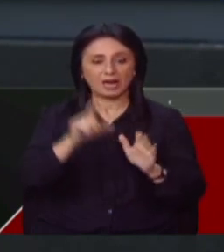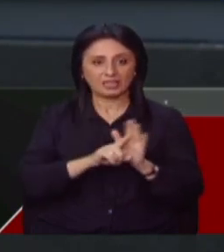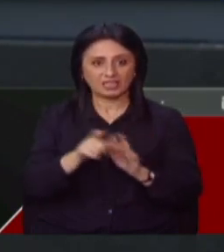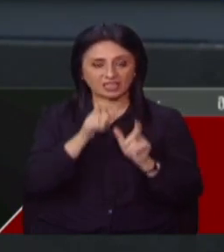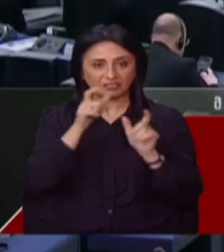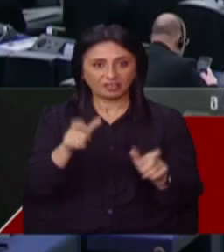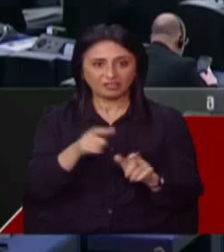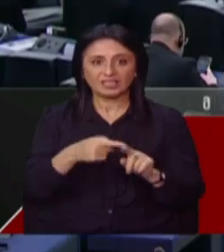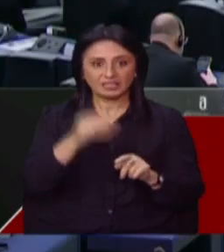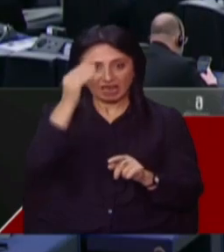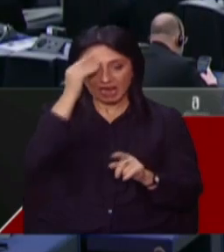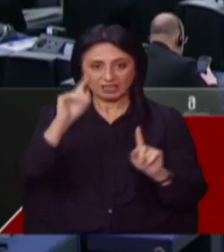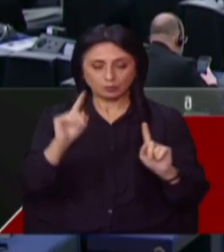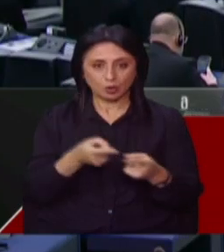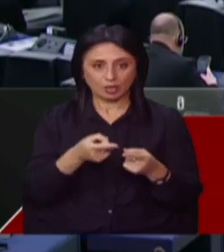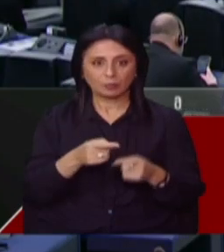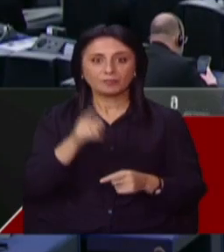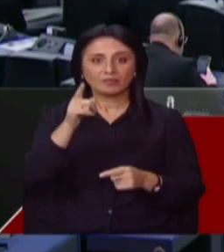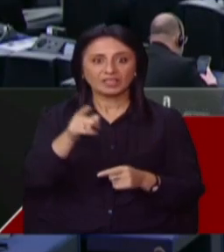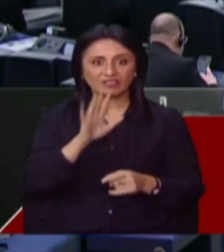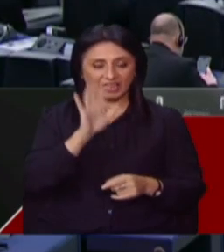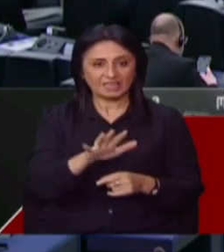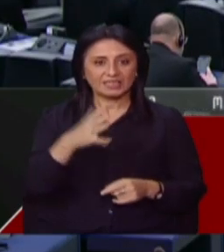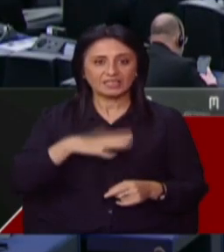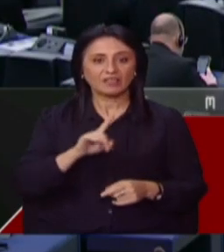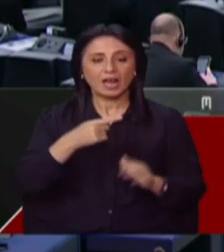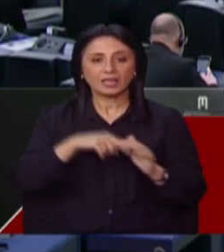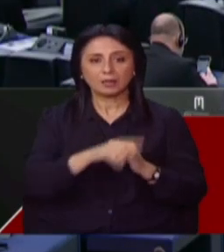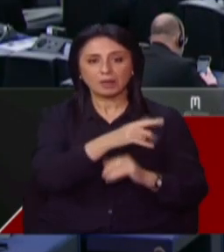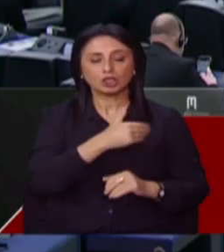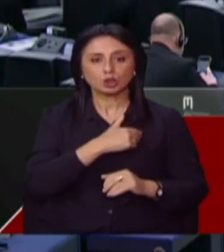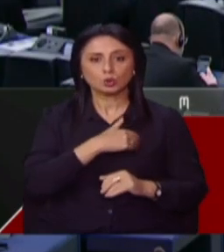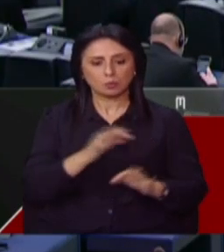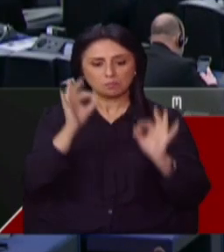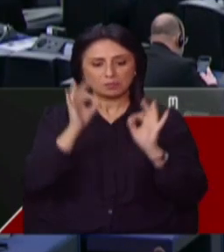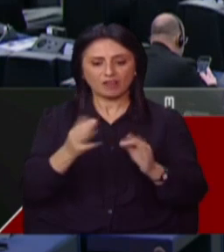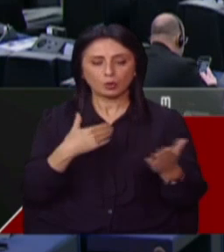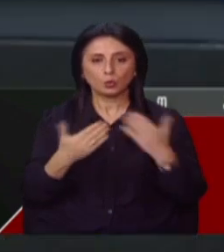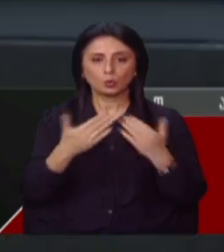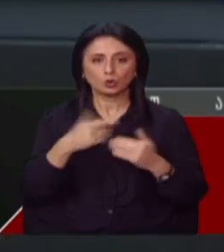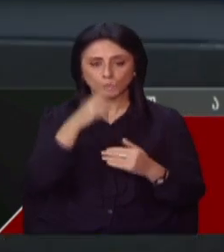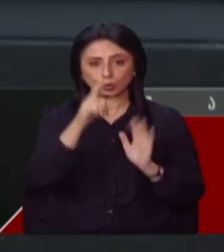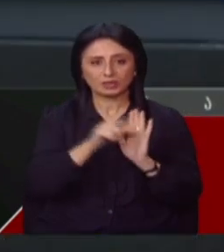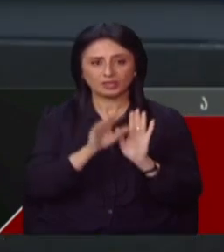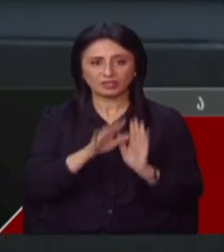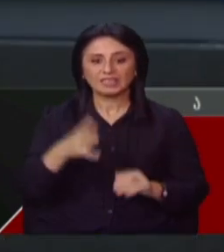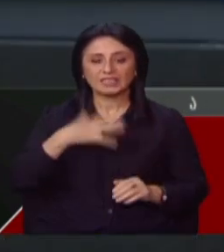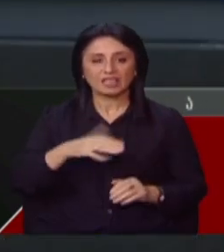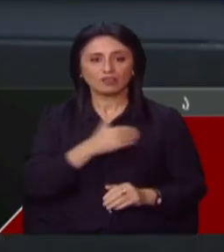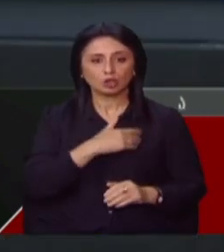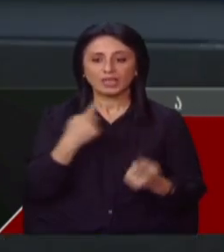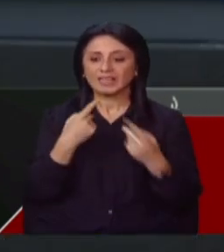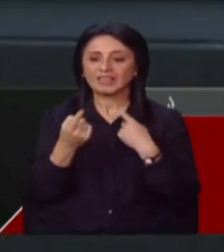დაიწყებს ყვირილს. ეს აზრს მოკლებულია. თქვენ გეზიზღებათ საქართველო, რადგანაც მას სურს პრაგმატული ურთიერთობა რუსეთთან. საქართველოს